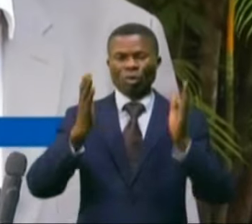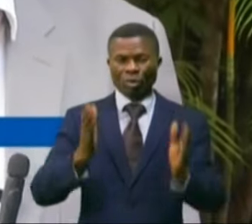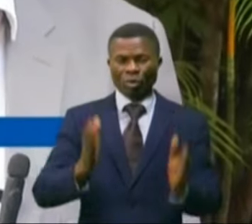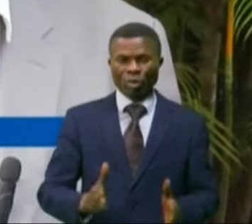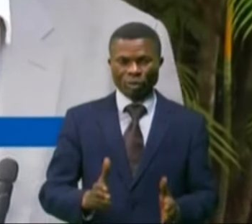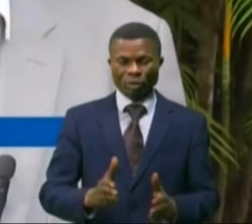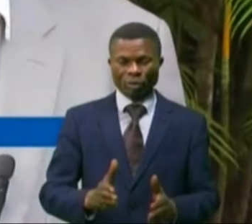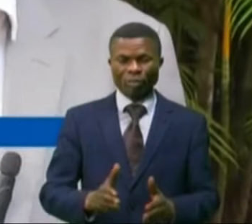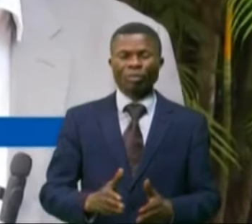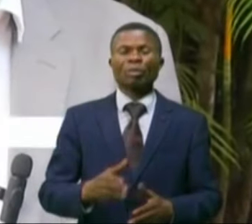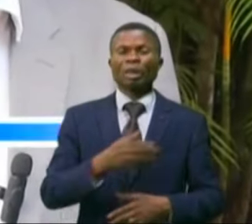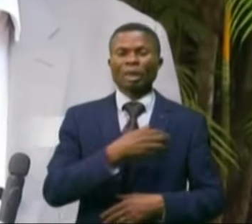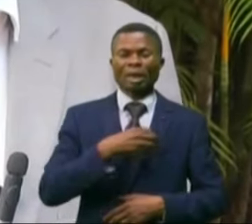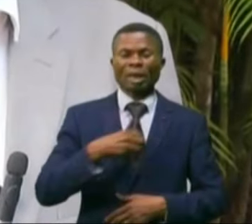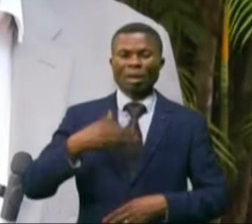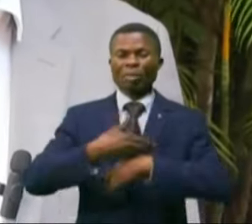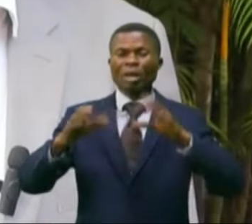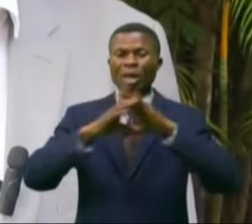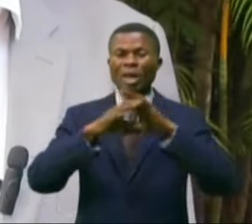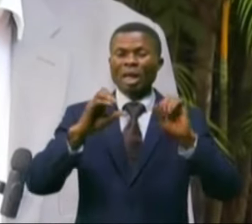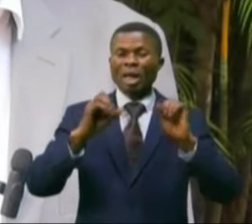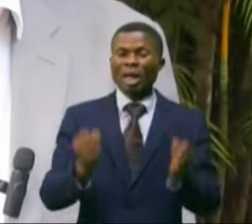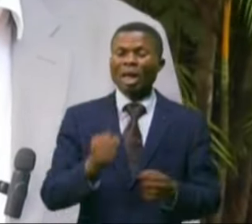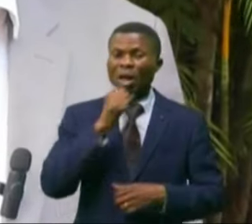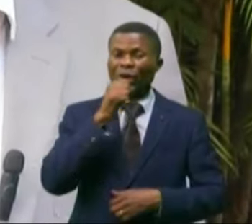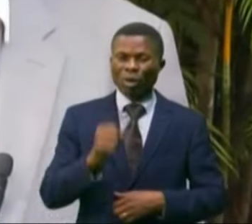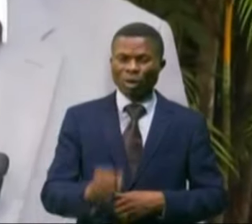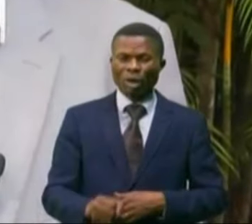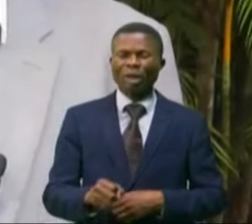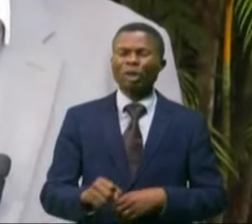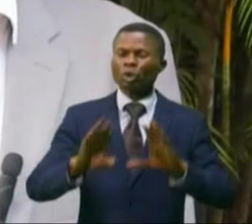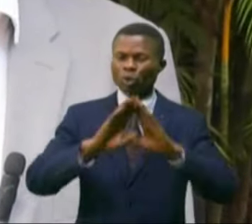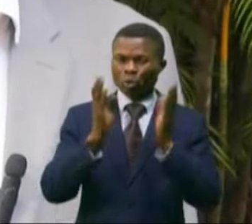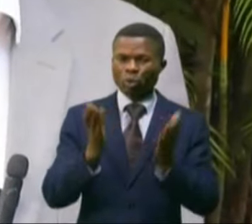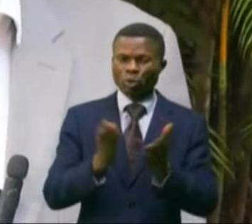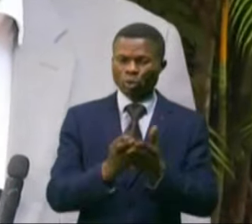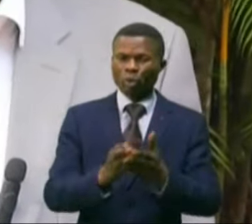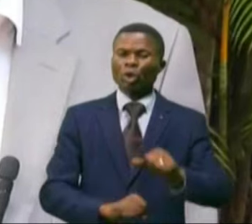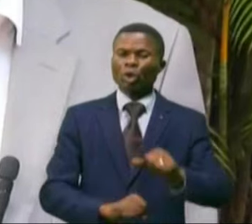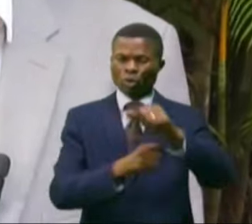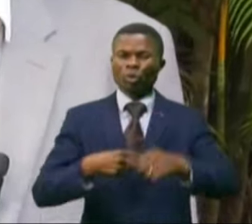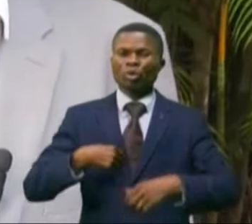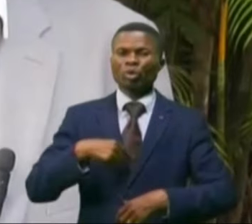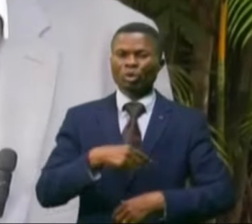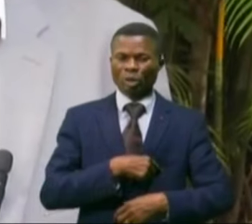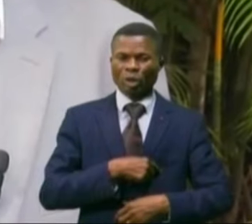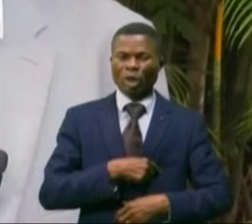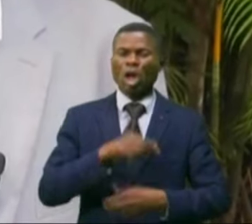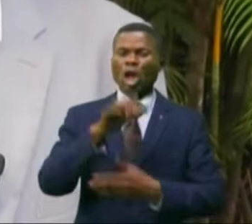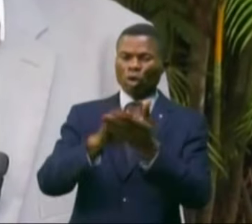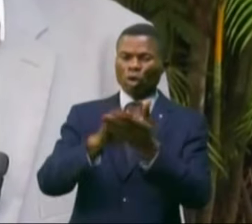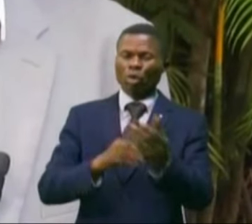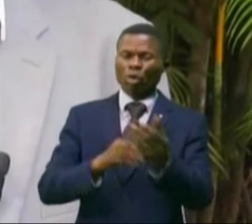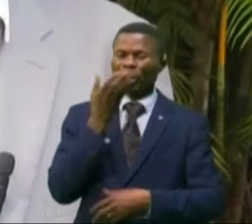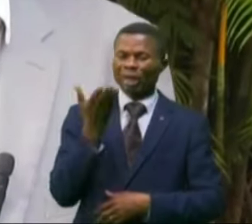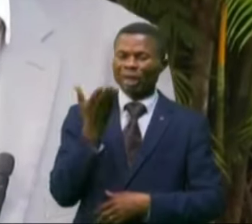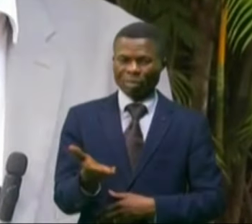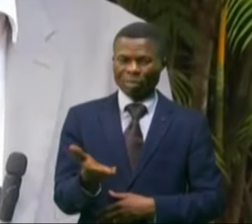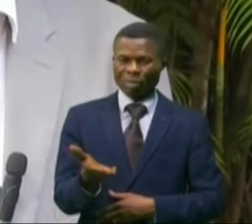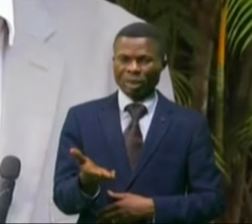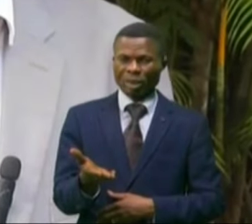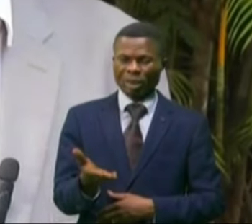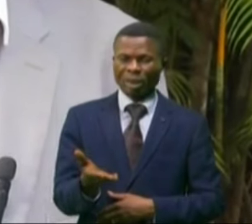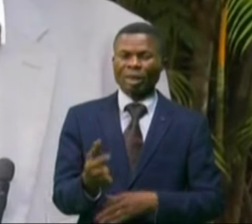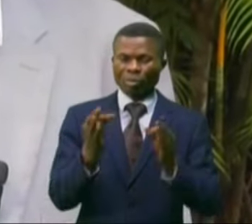les architectes et tous les anciens d'ici vont également nous accompagner et suivre les enfants qui viennent après eux. Parce que